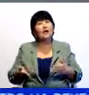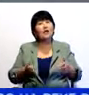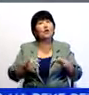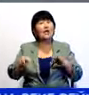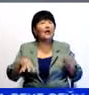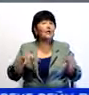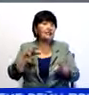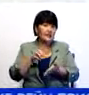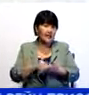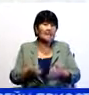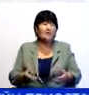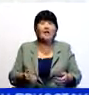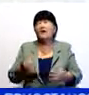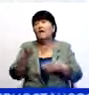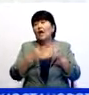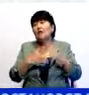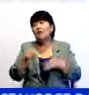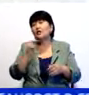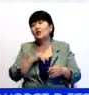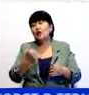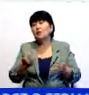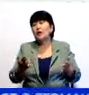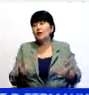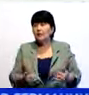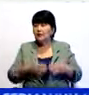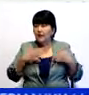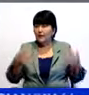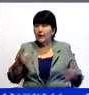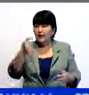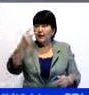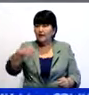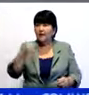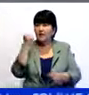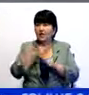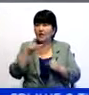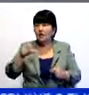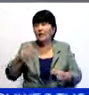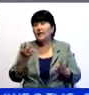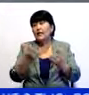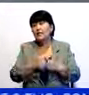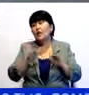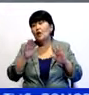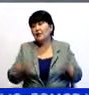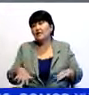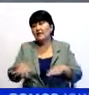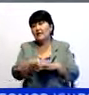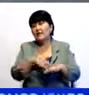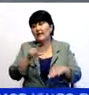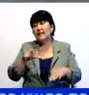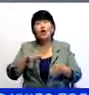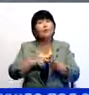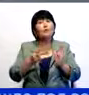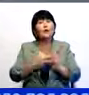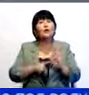карты занятости. На строительные работы привлечено свыше 120 работников из числа местного населения.